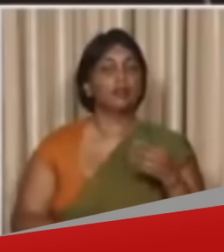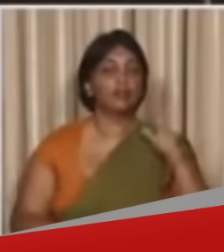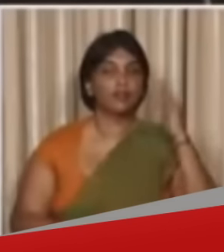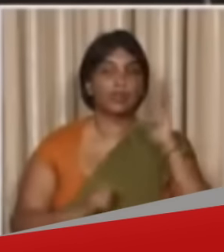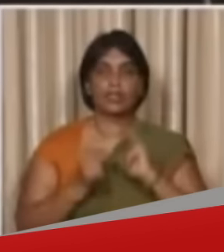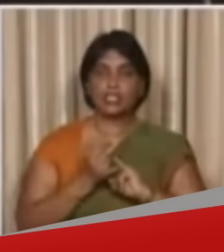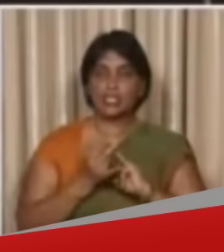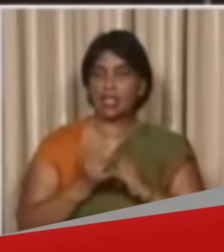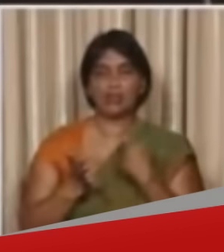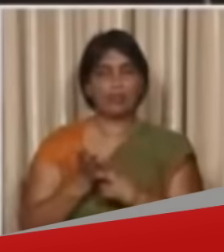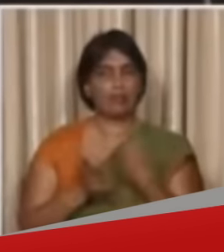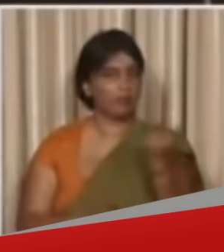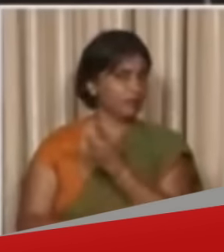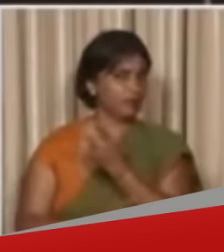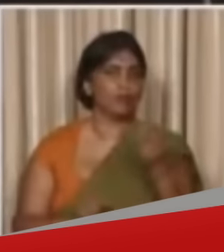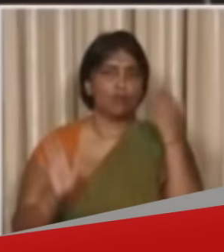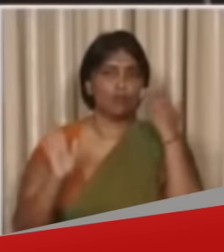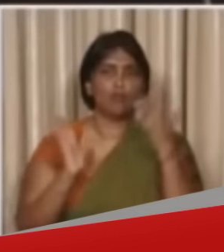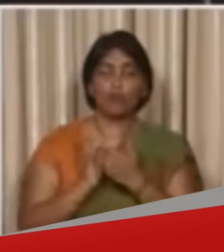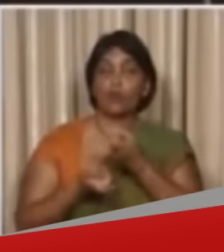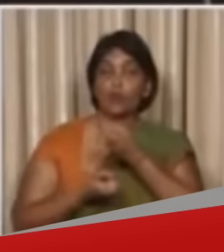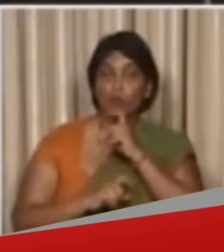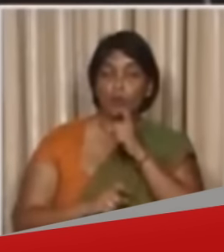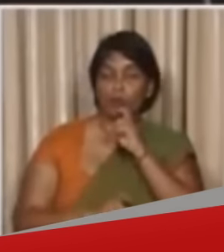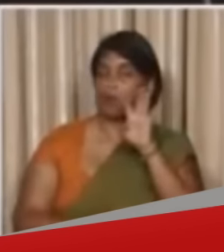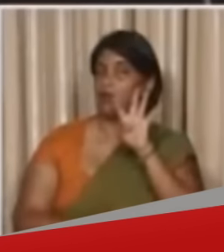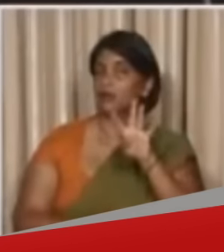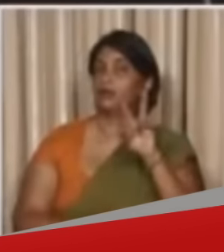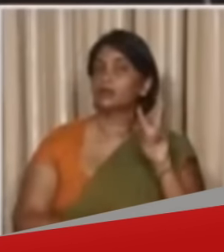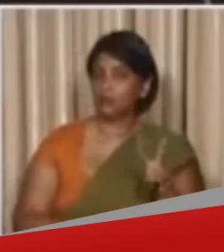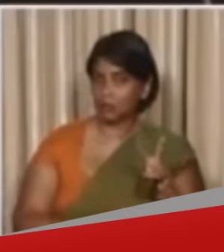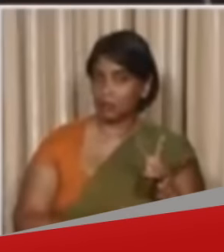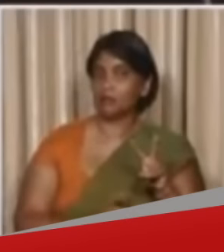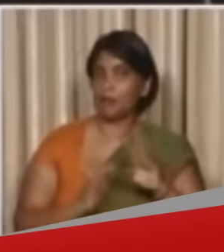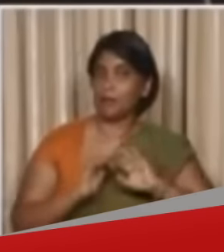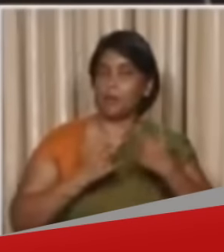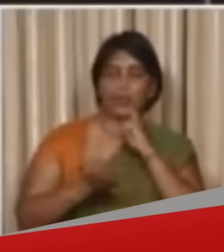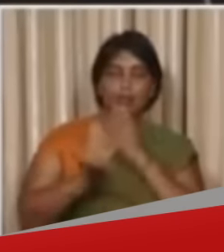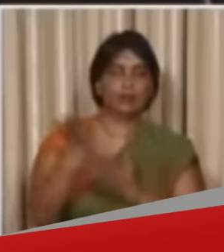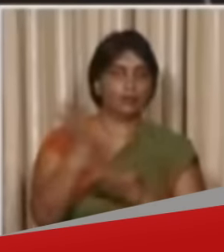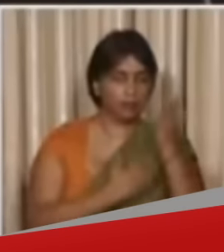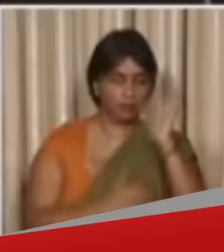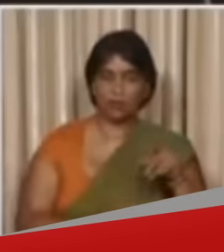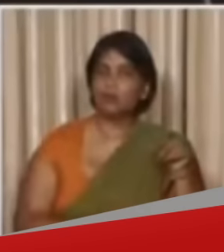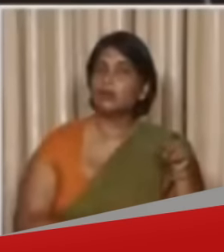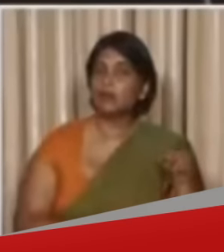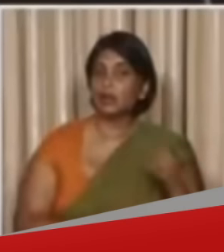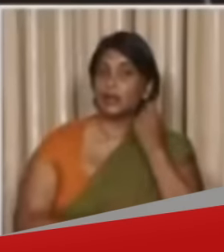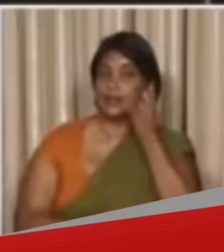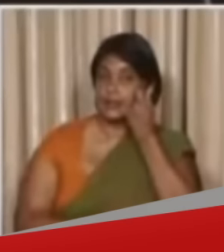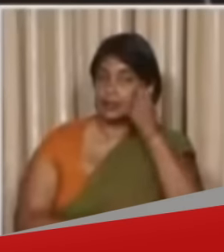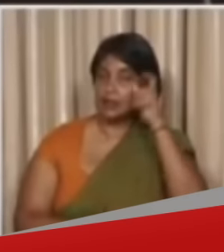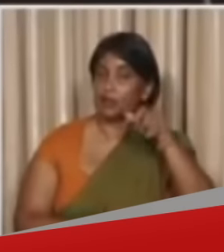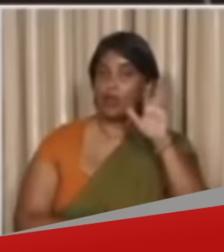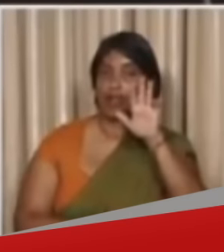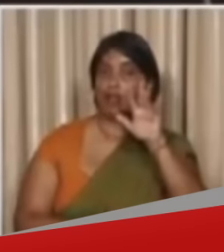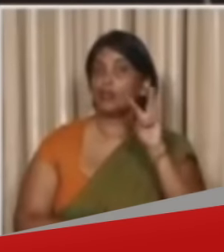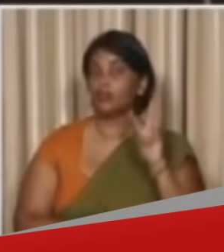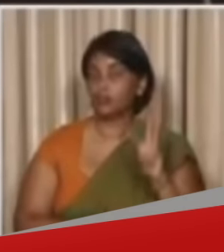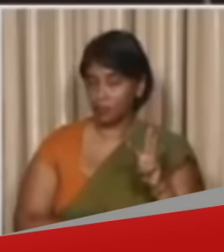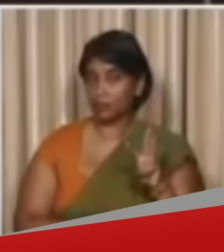රවී යුගලය මේ සම්බන්ධව නඩු 42ක් මේ සිද්ධියෙන් පස්සේ දානවා. ඒ වගේම සැකකරුවන් 93